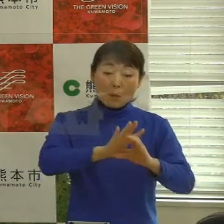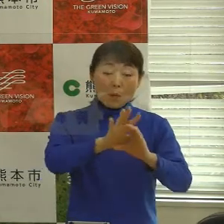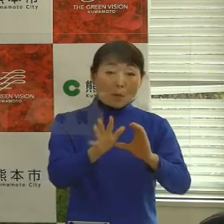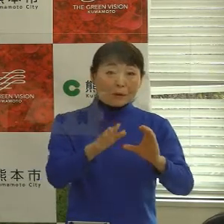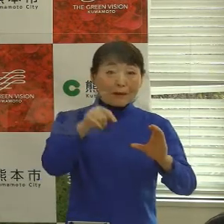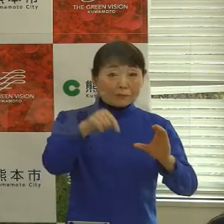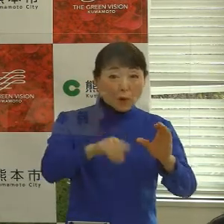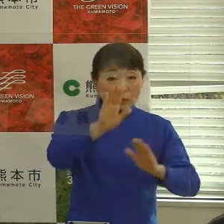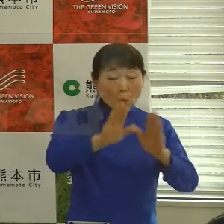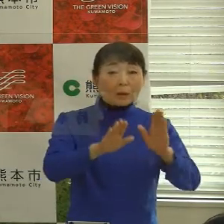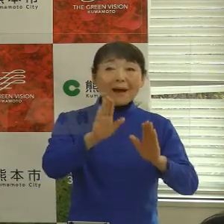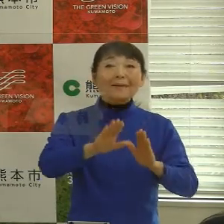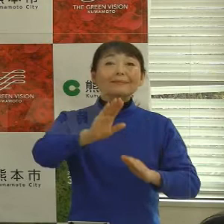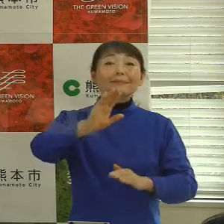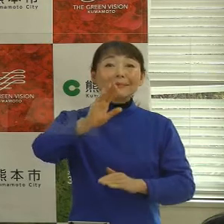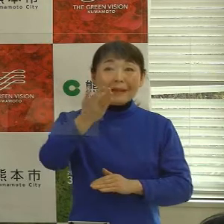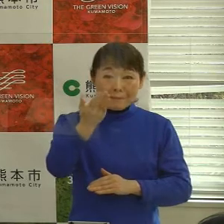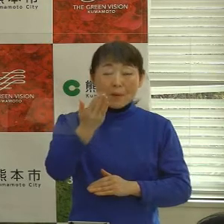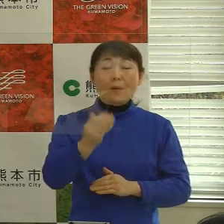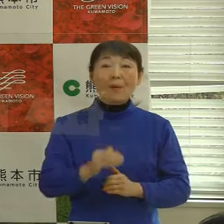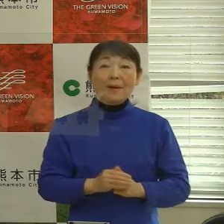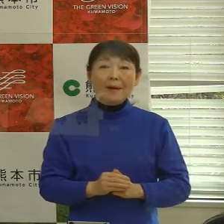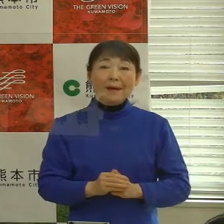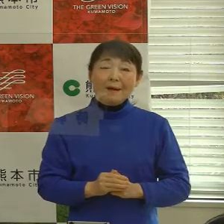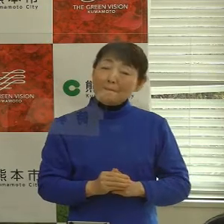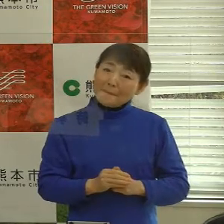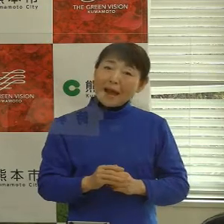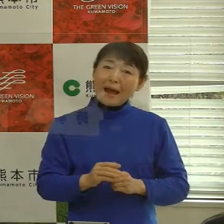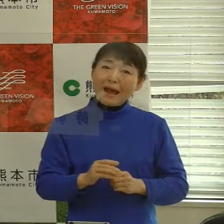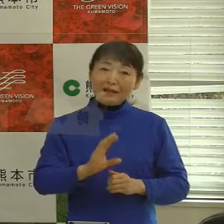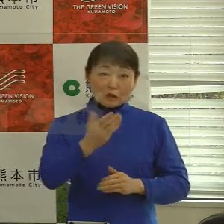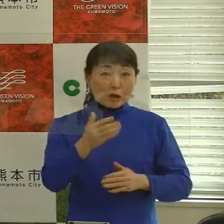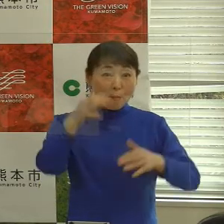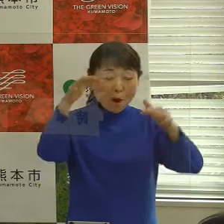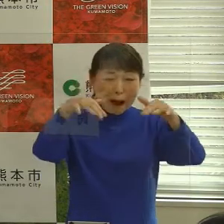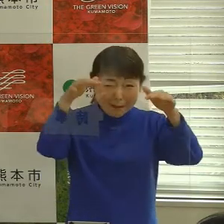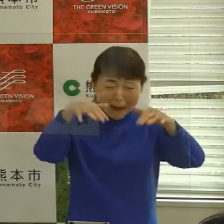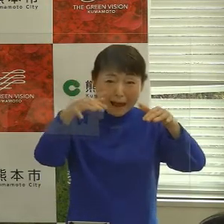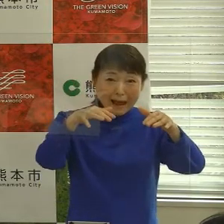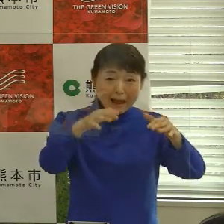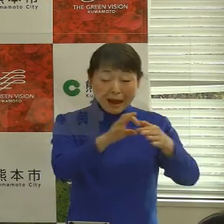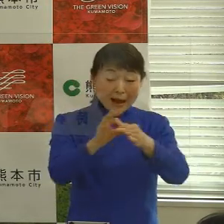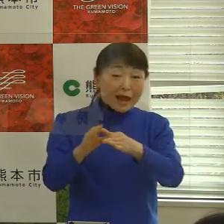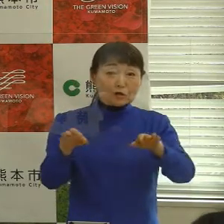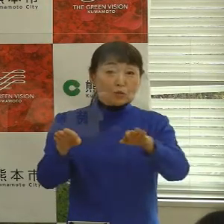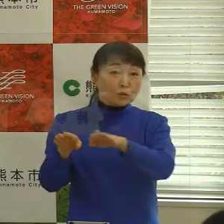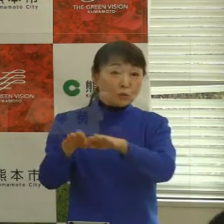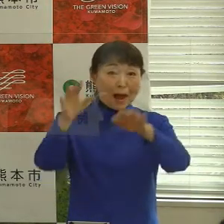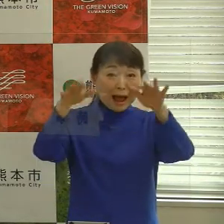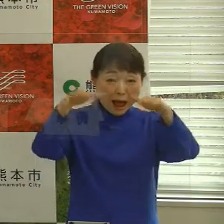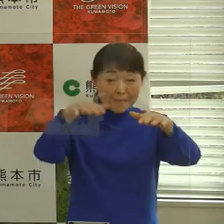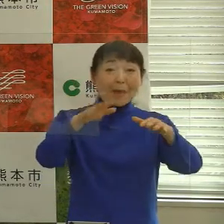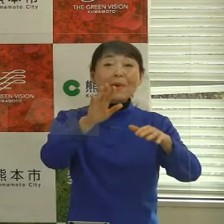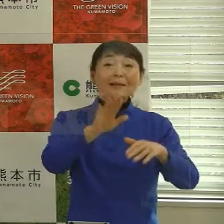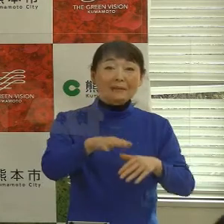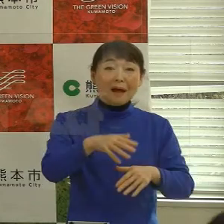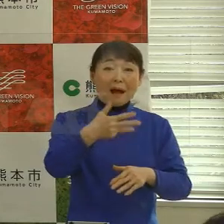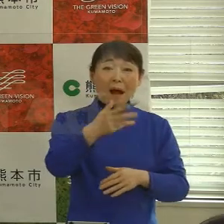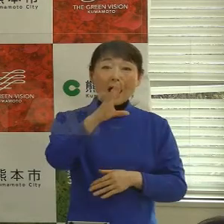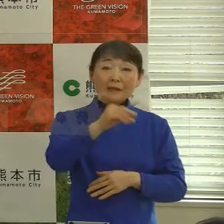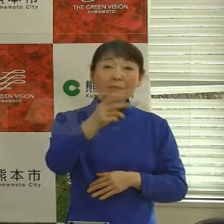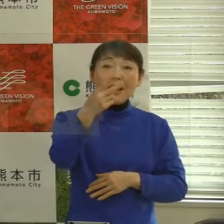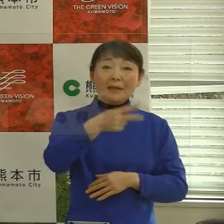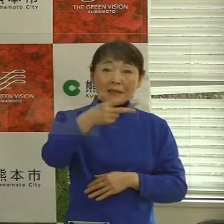この、しかも雨の日もこの連休中あったんですけれども、8万